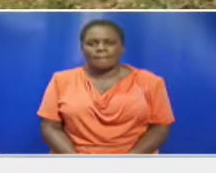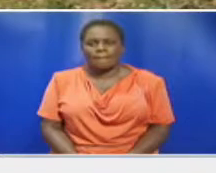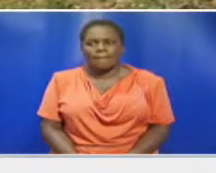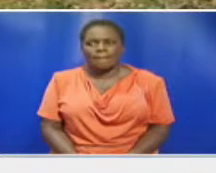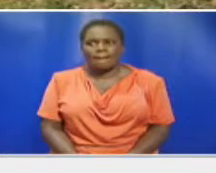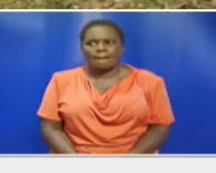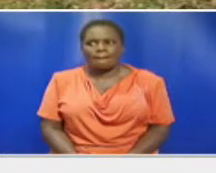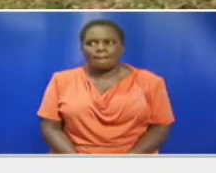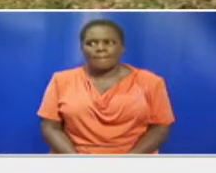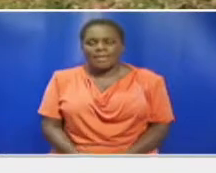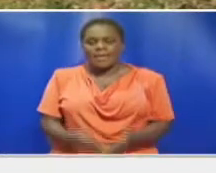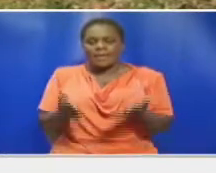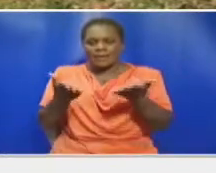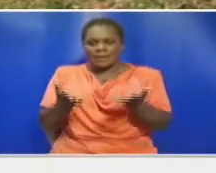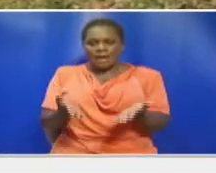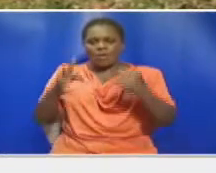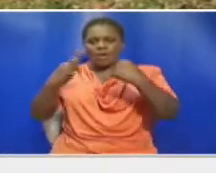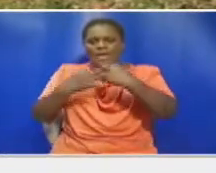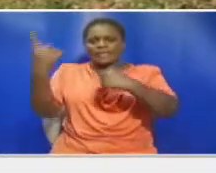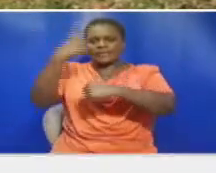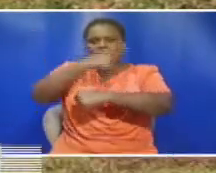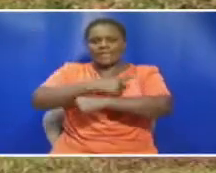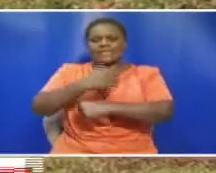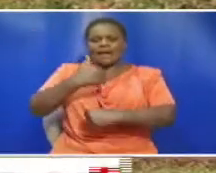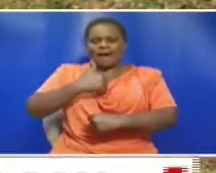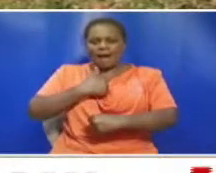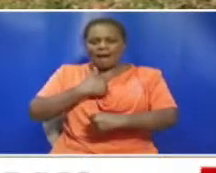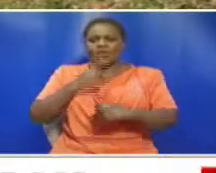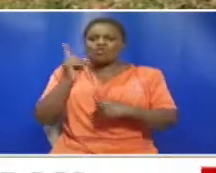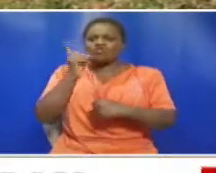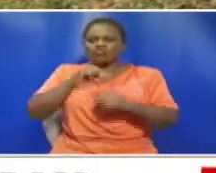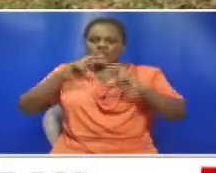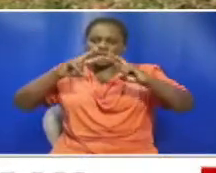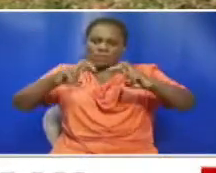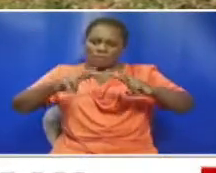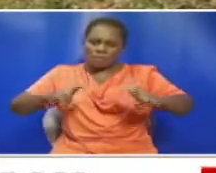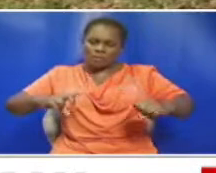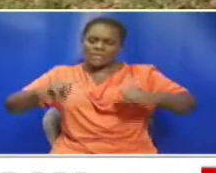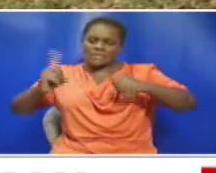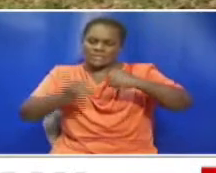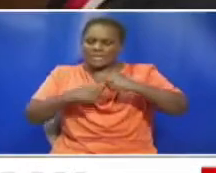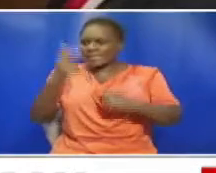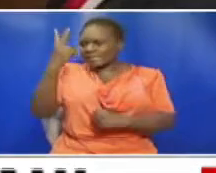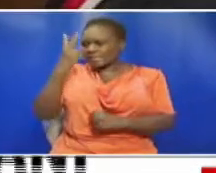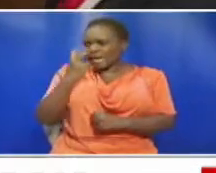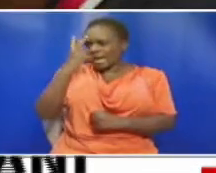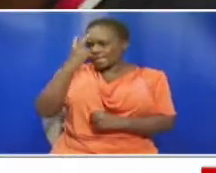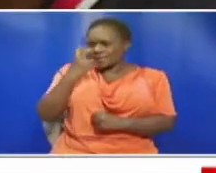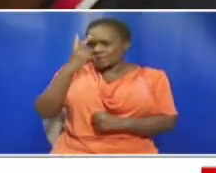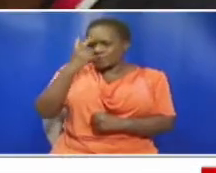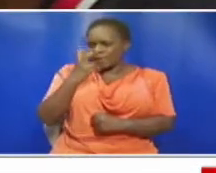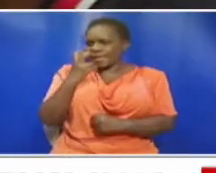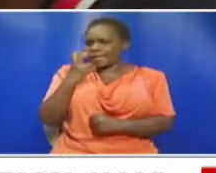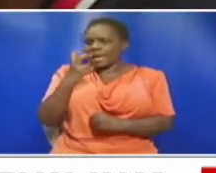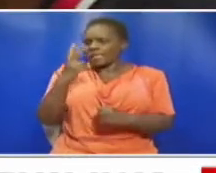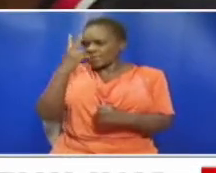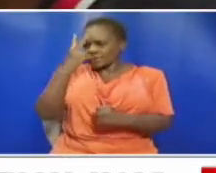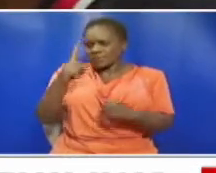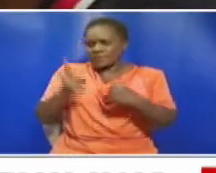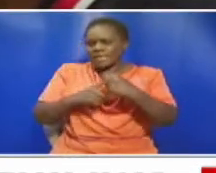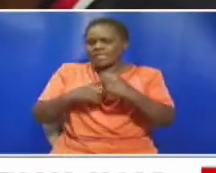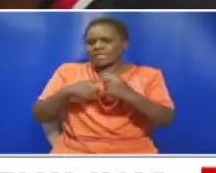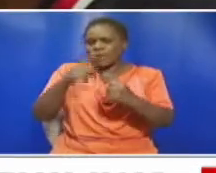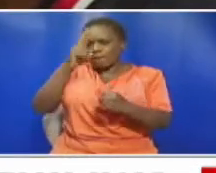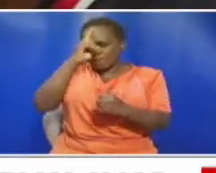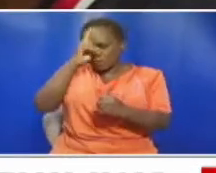Ndi wa mashtaka sasa una siku nane kukamilisha uchunguzi dhidi ya maafisa sita wa idara ya magereza baada ya mahakama ya Kahawa